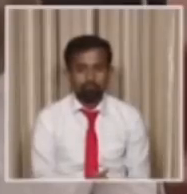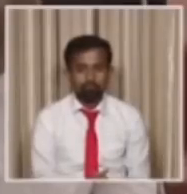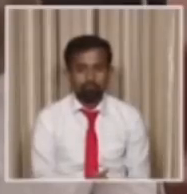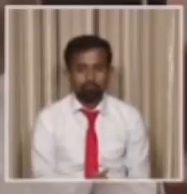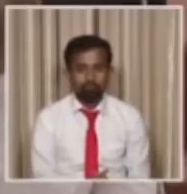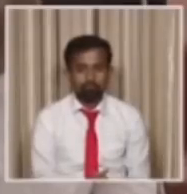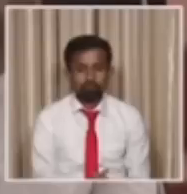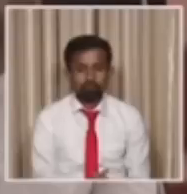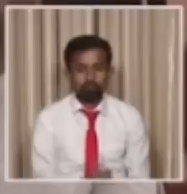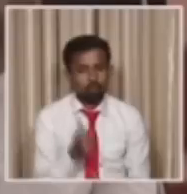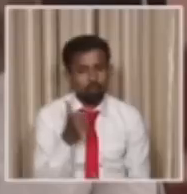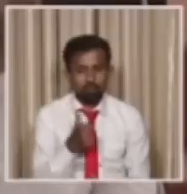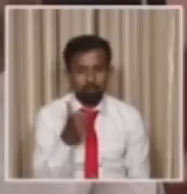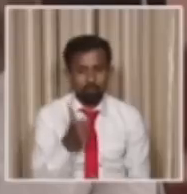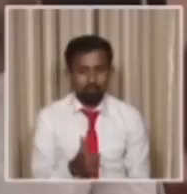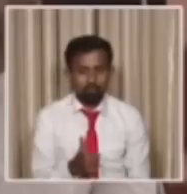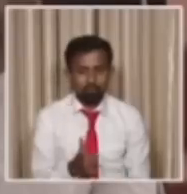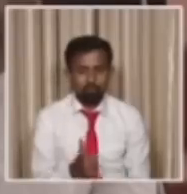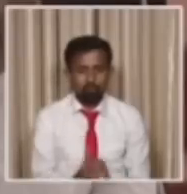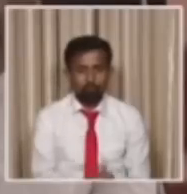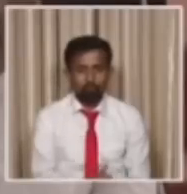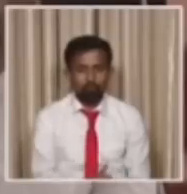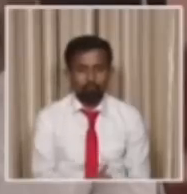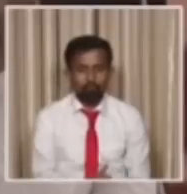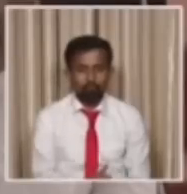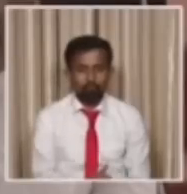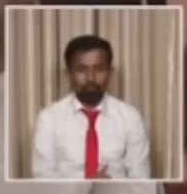හරි හරි